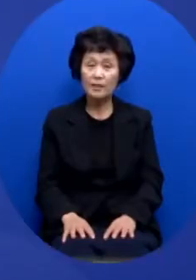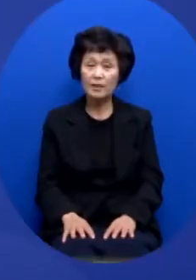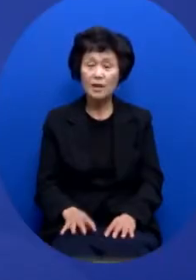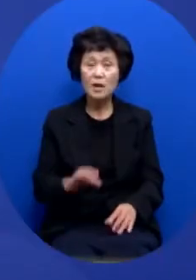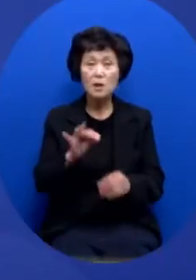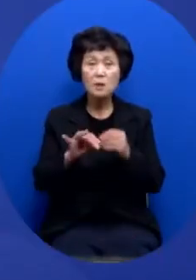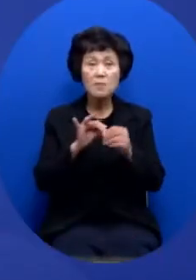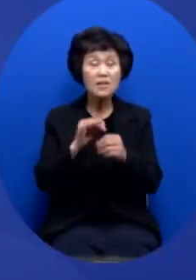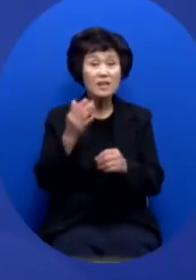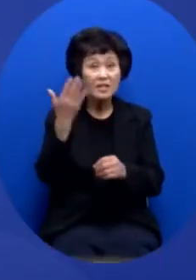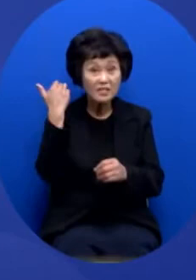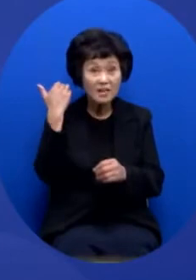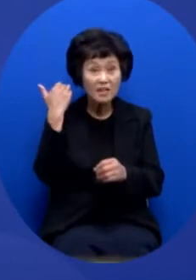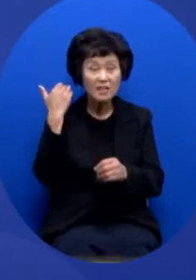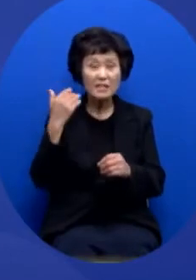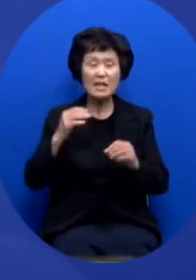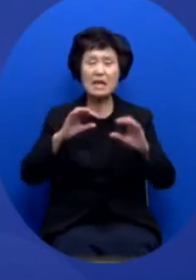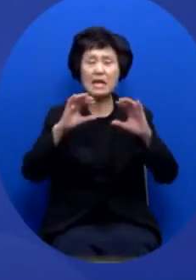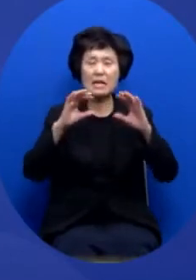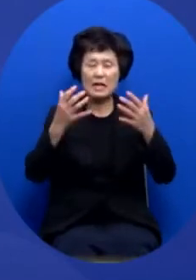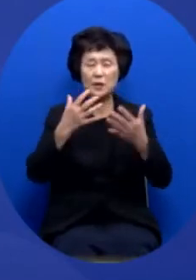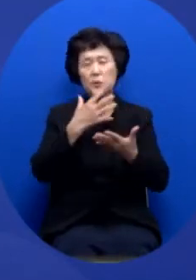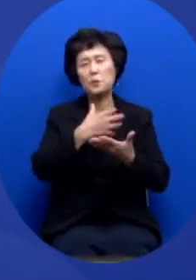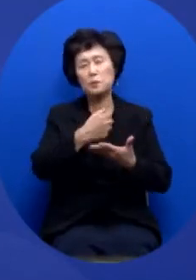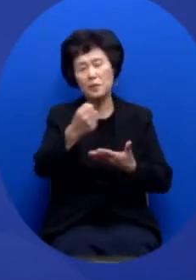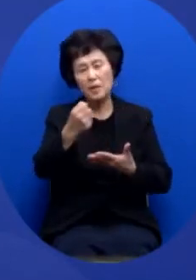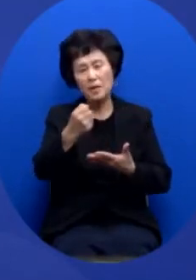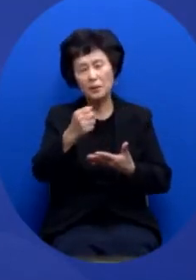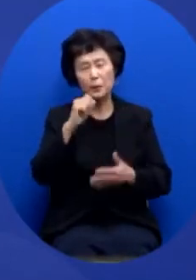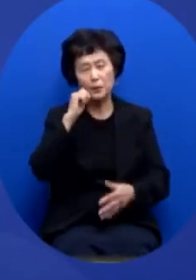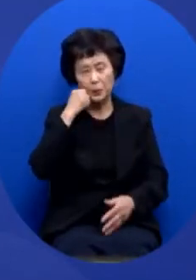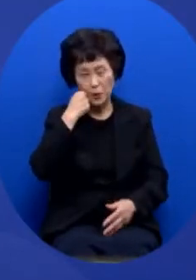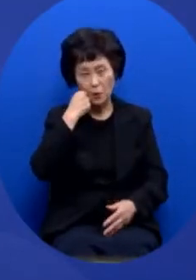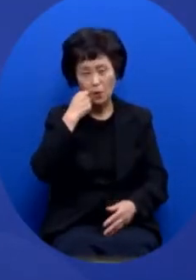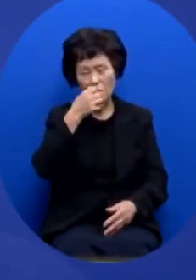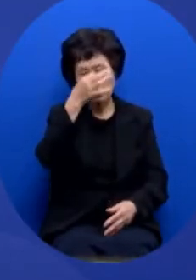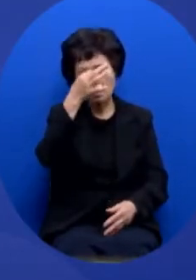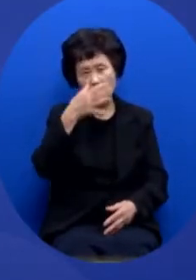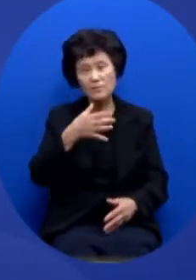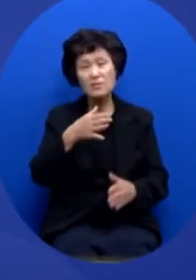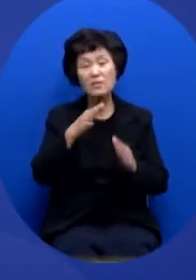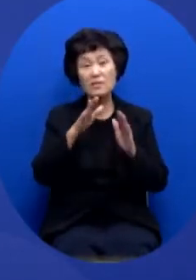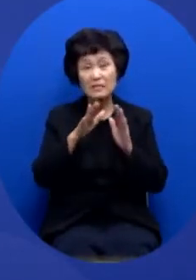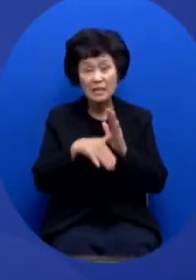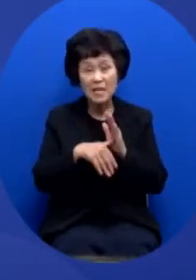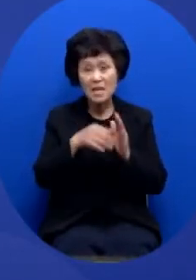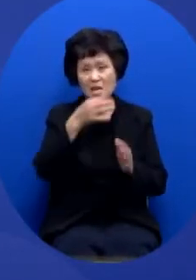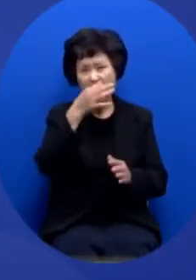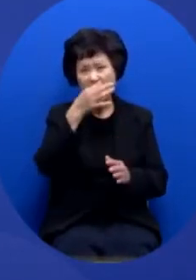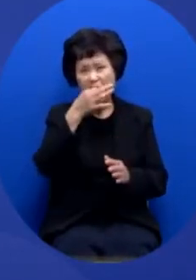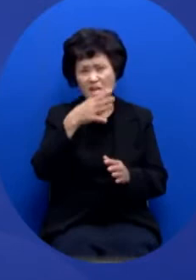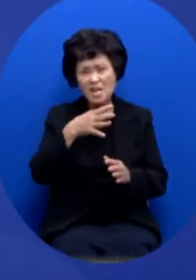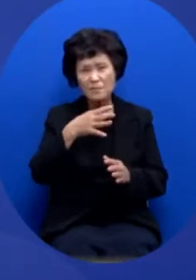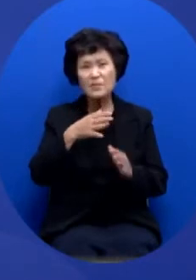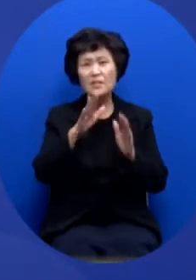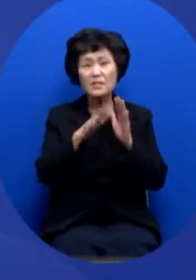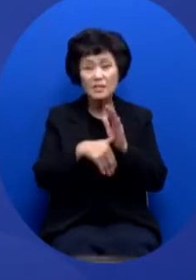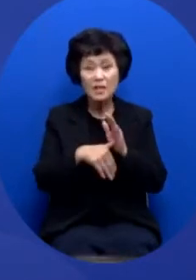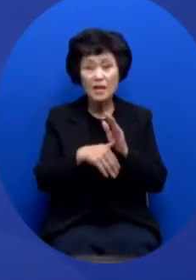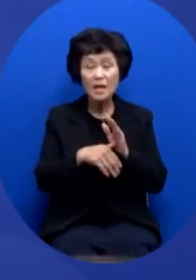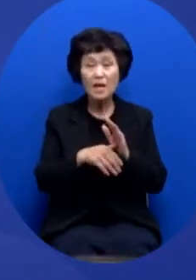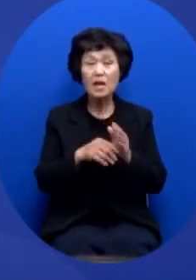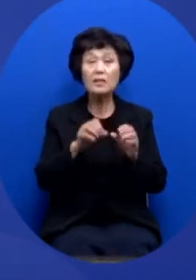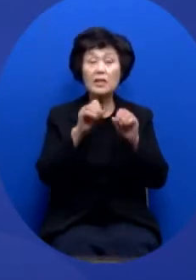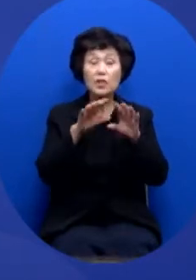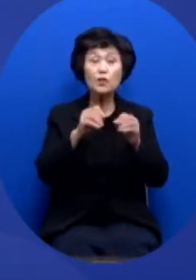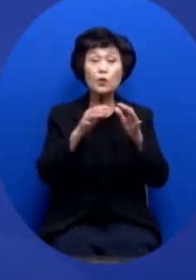100여 년 전에는 이제 우리가 나라조차도 잃어버리고 네. 너무나 이제 힘든 시기였지 않습니까? 그럴 때 이제 100여 년 전에 선교사들이